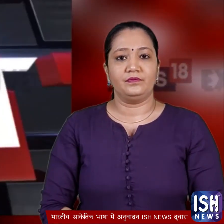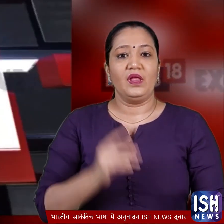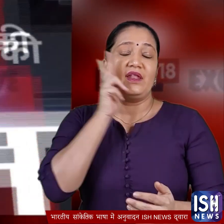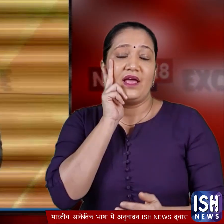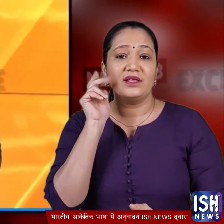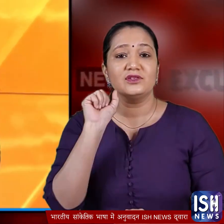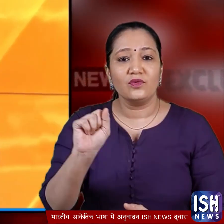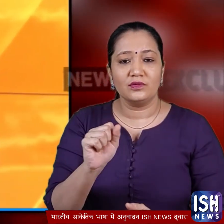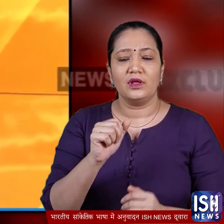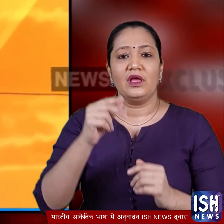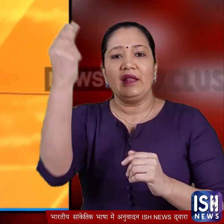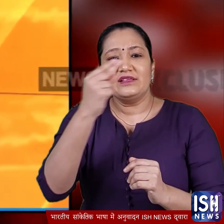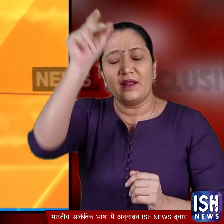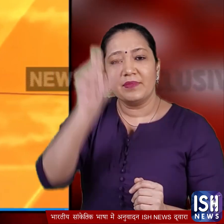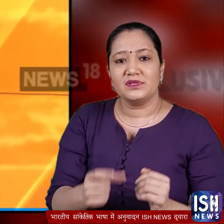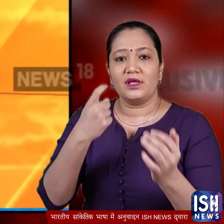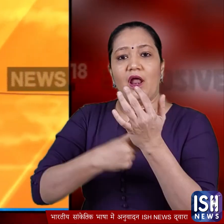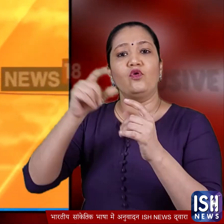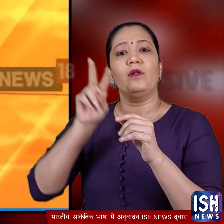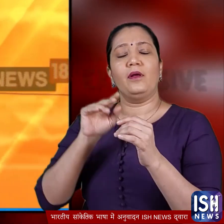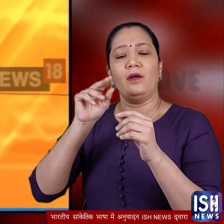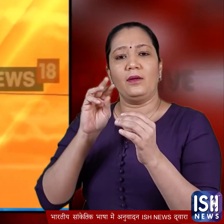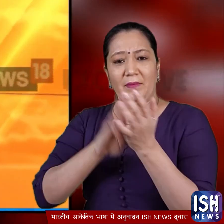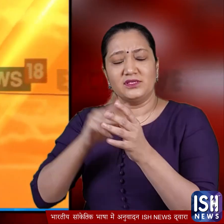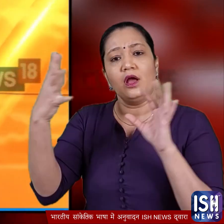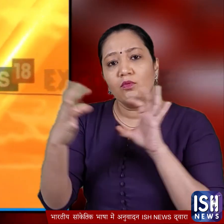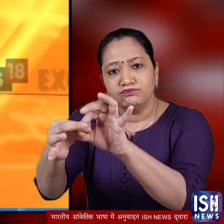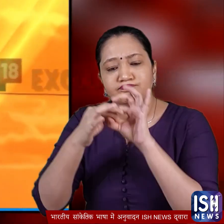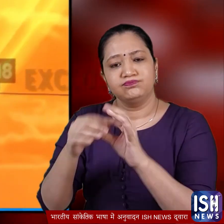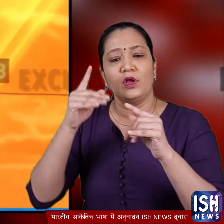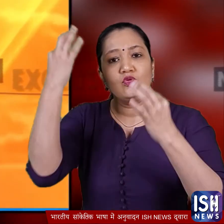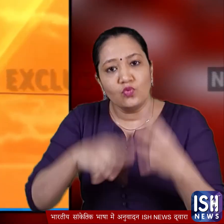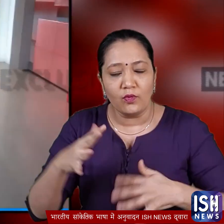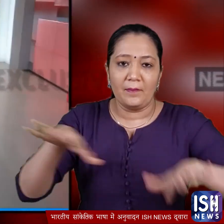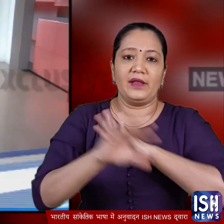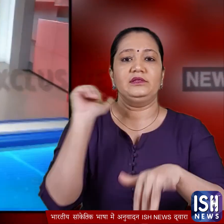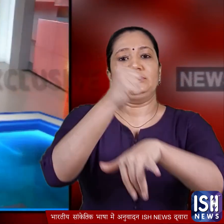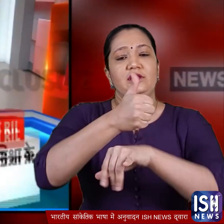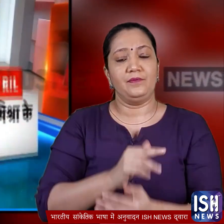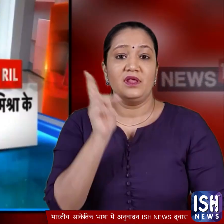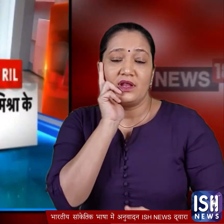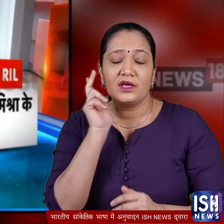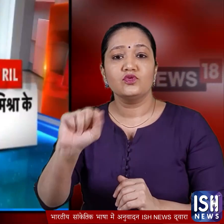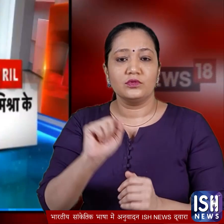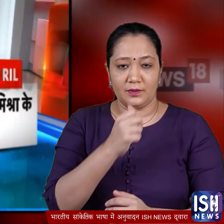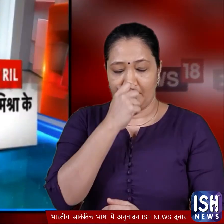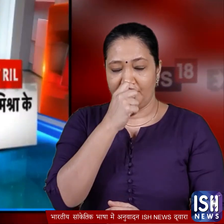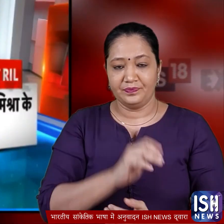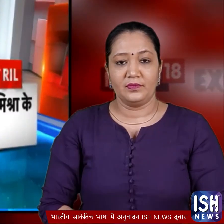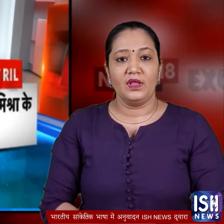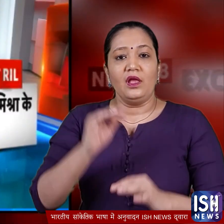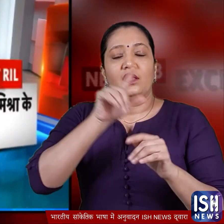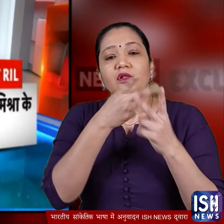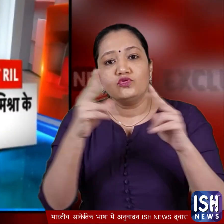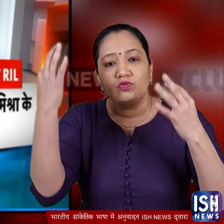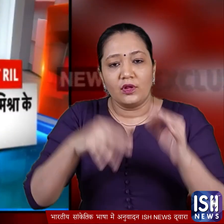हुए। रिलायंस इंडस्ट्रीज ने डिजाइनर राहुल मिश्रा के साथ मिलकर एक नया जॉइंट वेंचर बनाने का ऐलान किया। इस नए जॉइंट वेंचर में रिलायंस इंडस्ट्रीज की